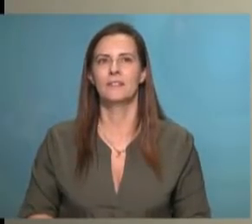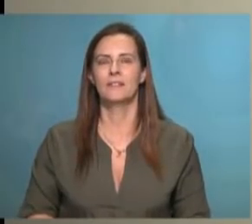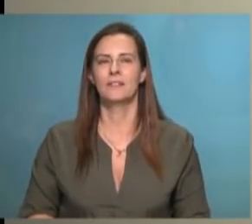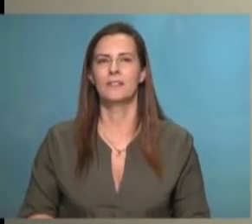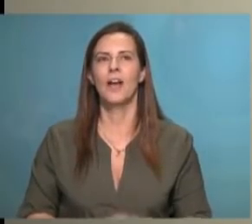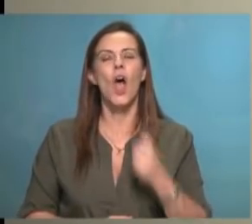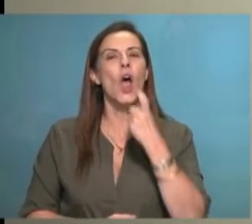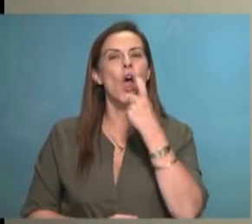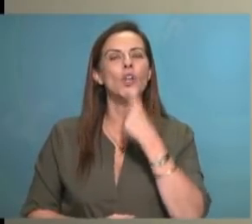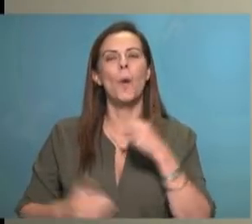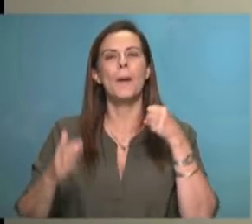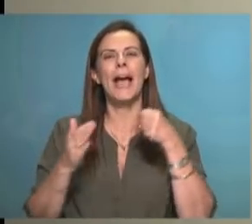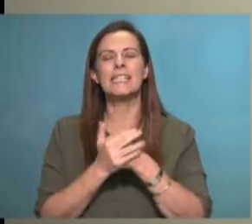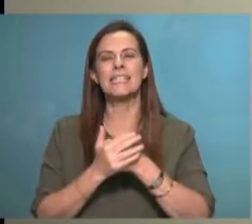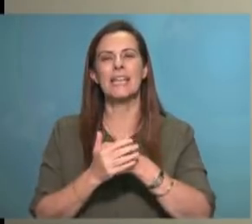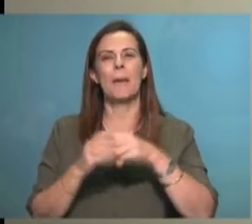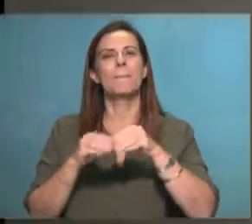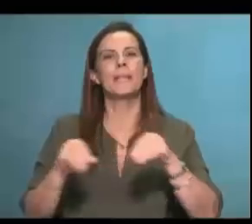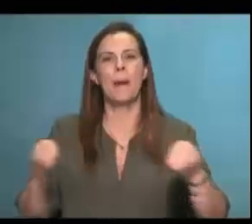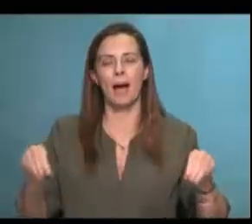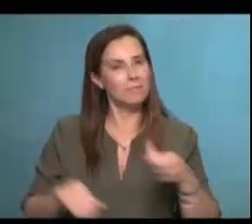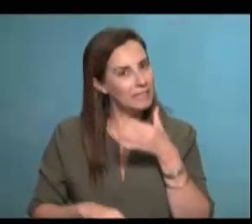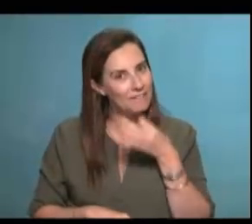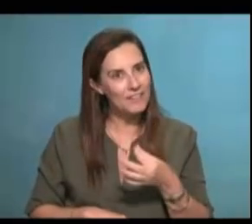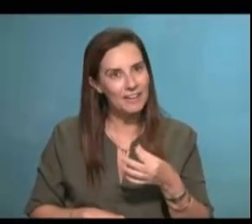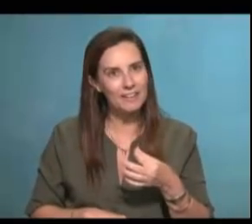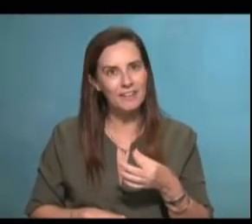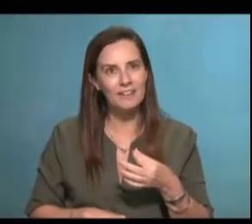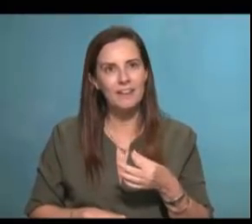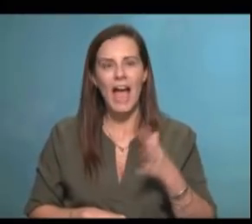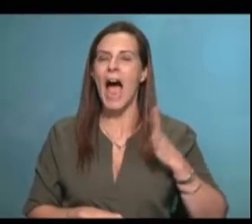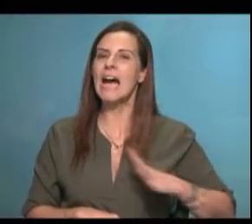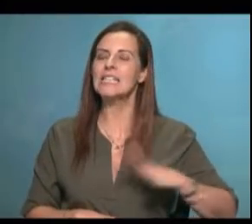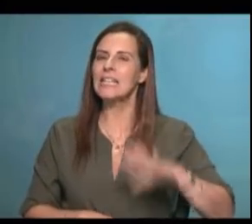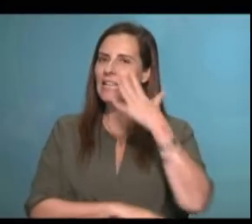כתום קצה מדברי, יפה, אצילית היערה,